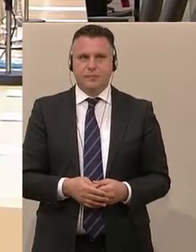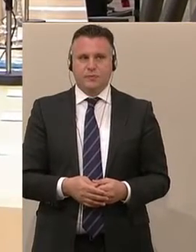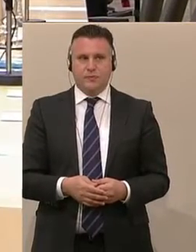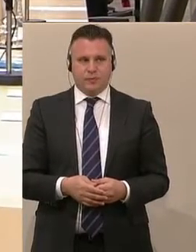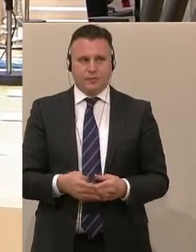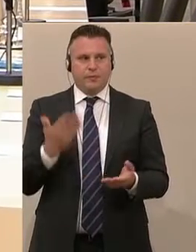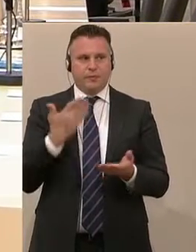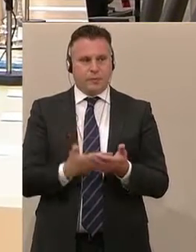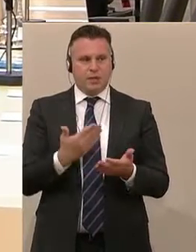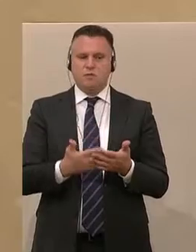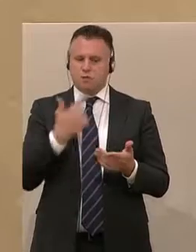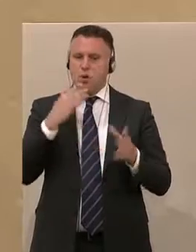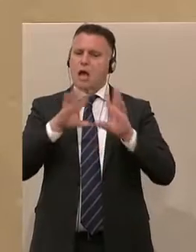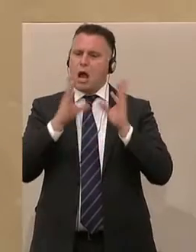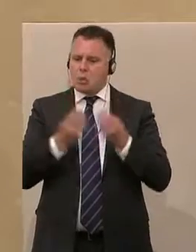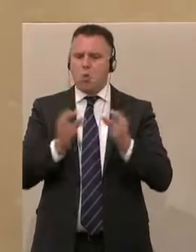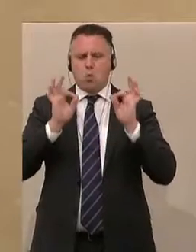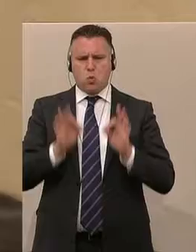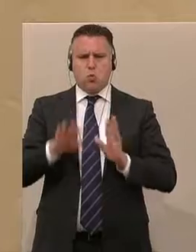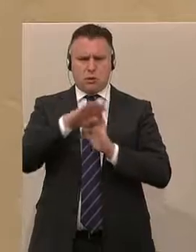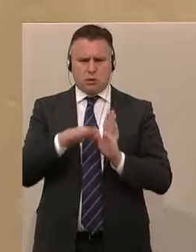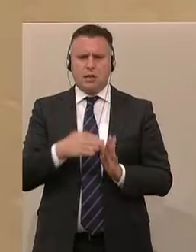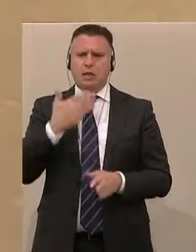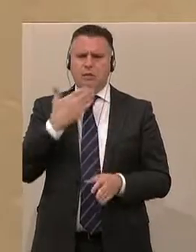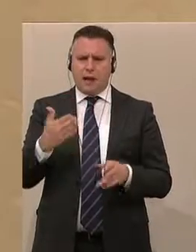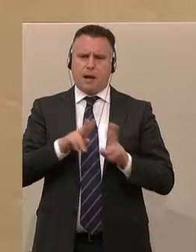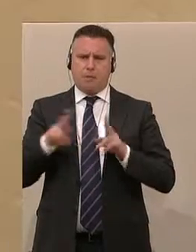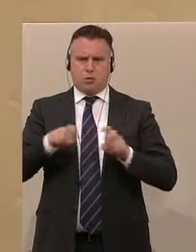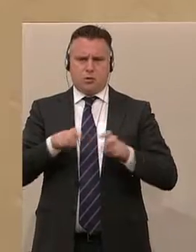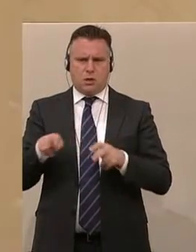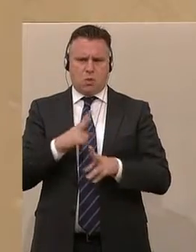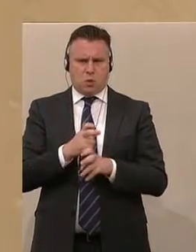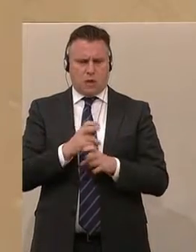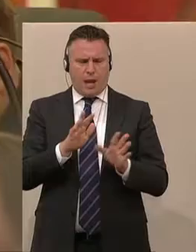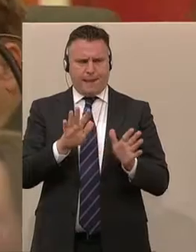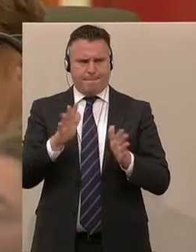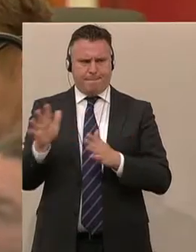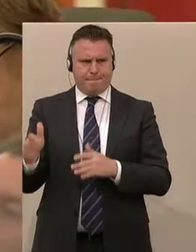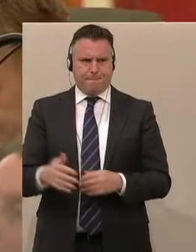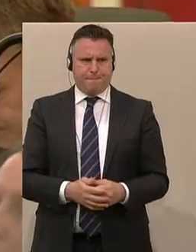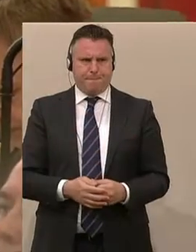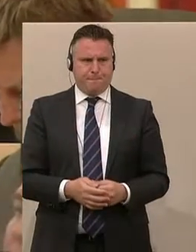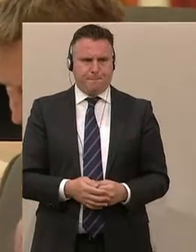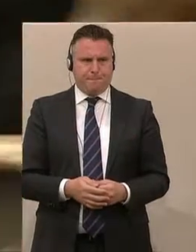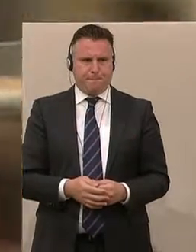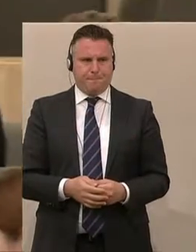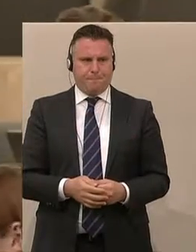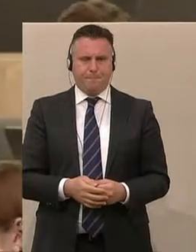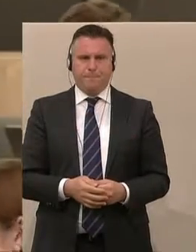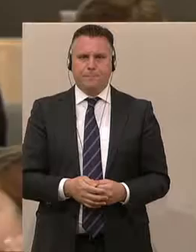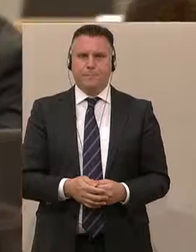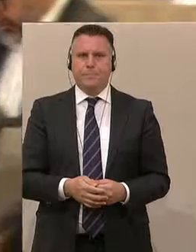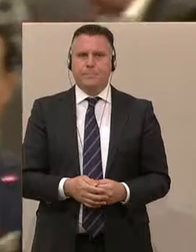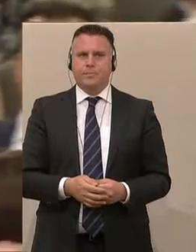In diesem Sinne, alles in allem, ein großer Wurf. Danke an die österreichische Bundesregierung. So wie sein Vorgänger Wittmann von der SPÖ hält auch